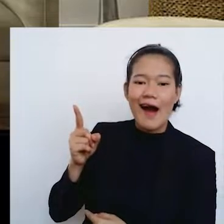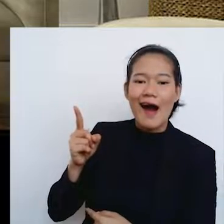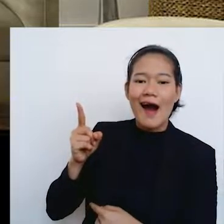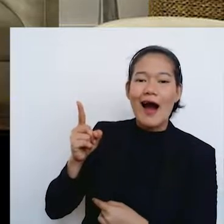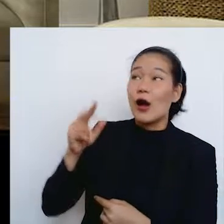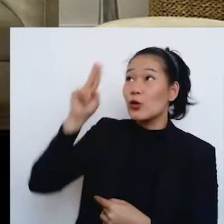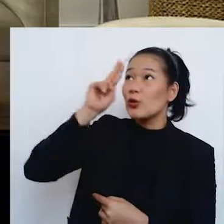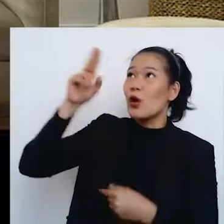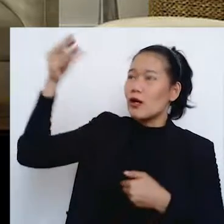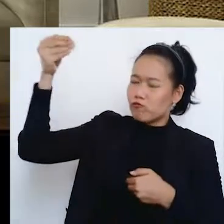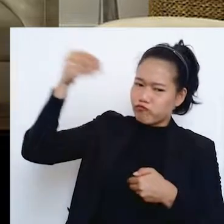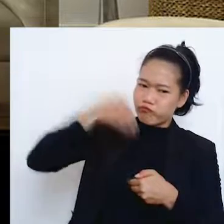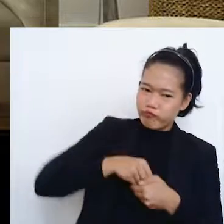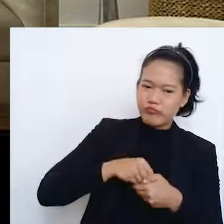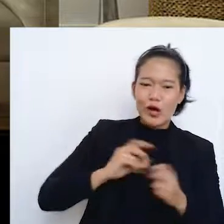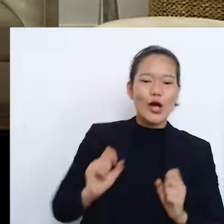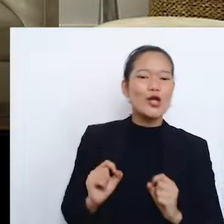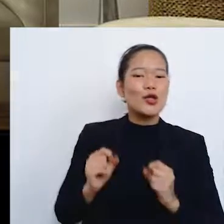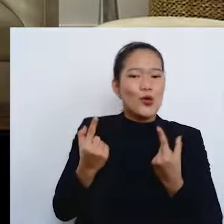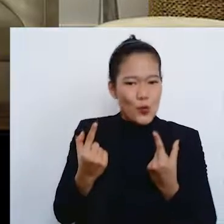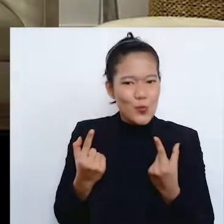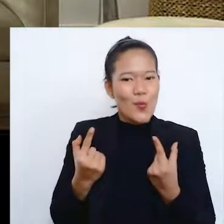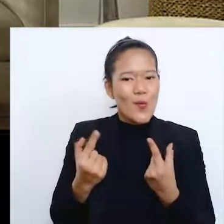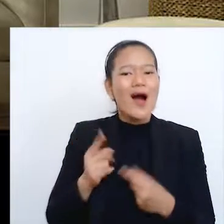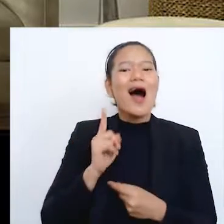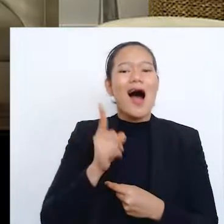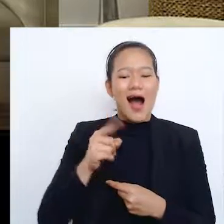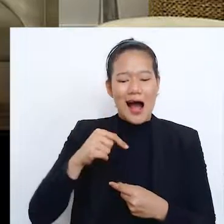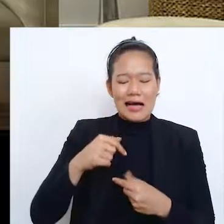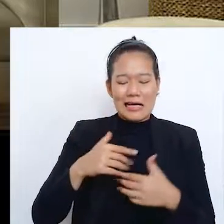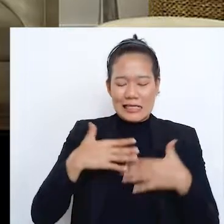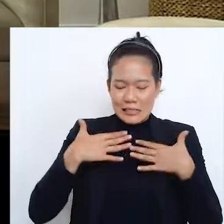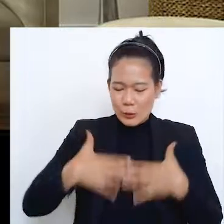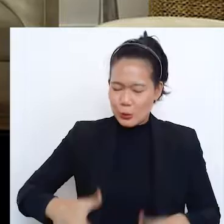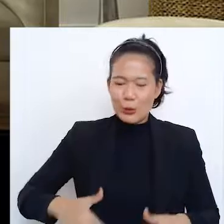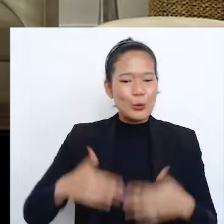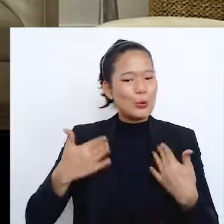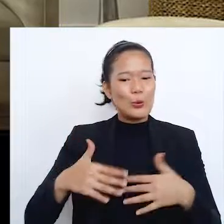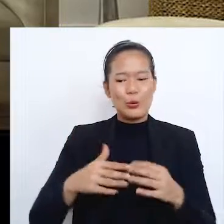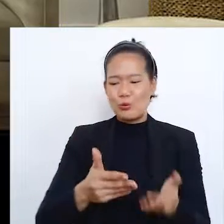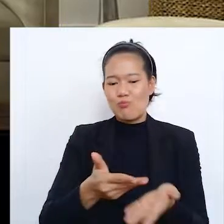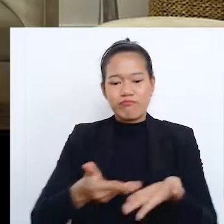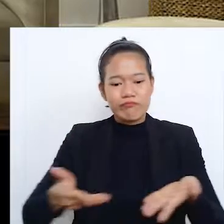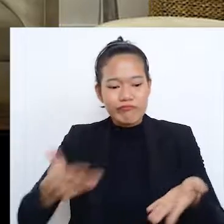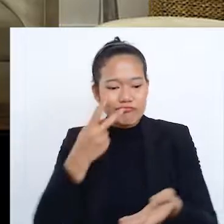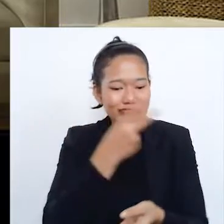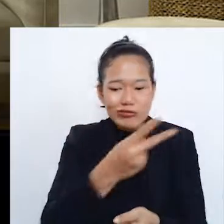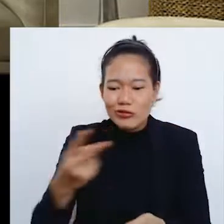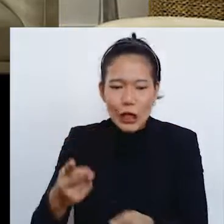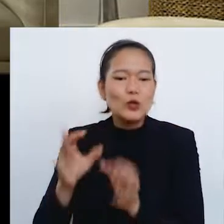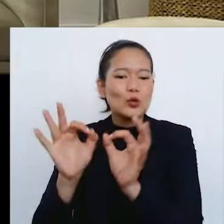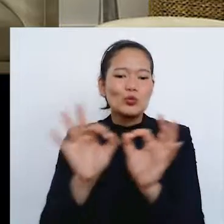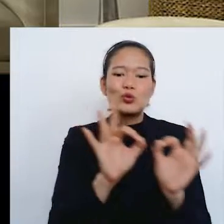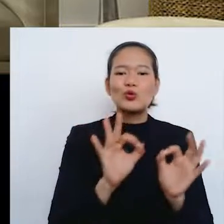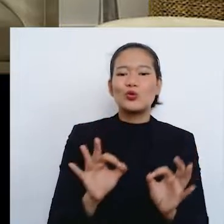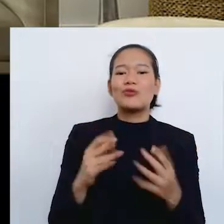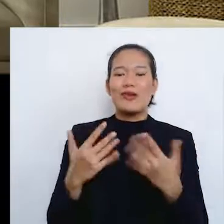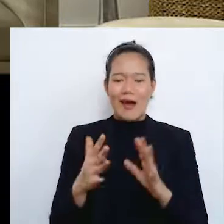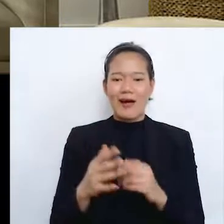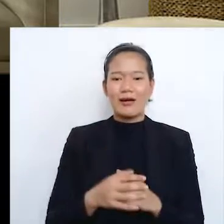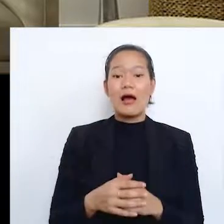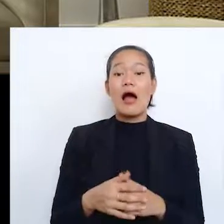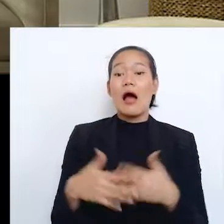Tuhan di dalam hidup ini, maka semuanya itu sudah cukup.